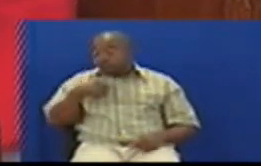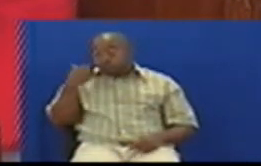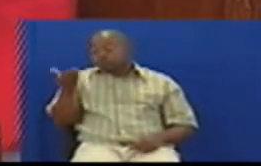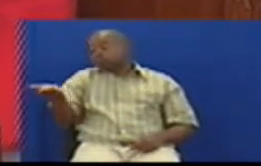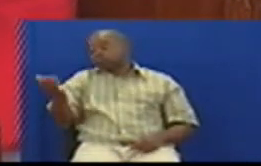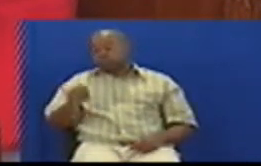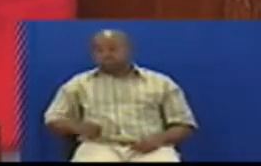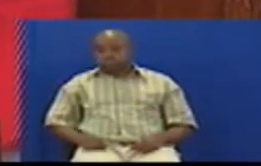Mheshimiwa Spika,